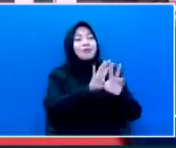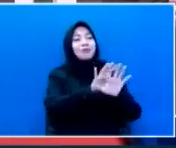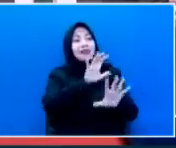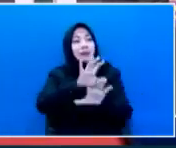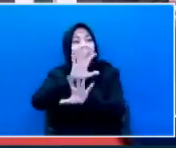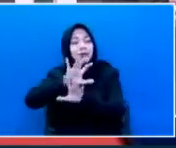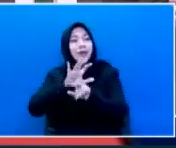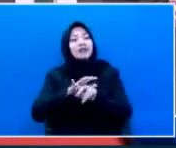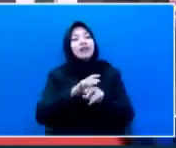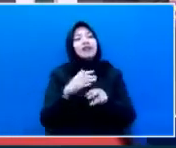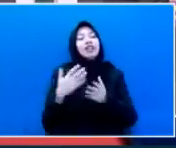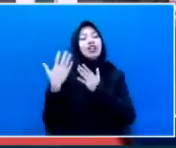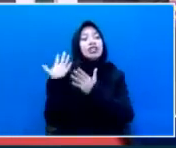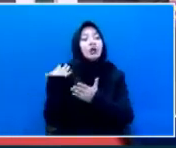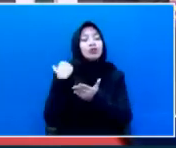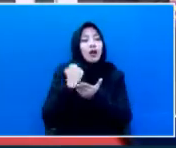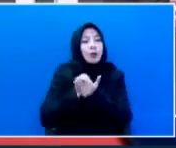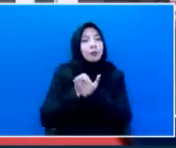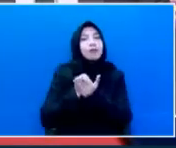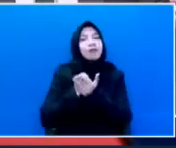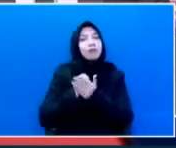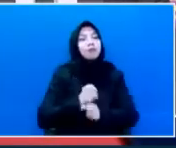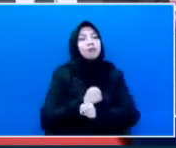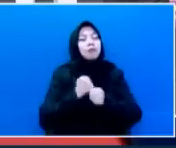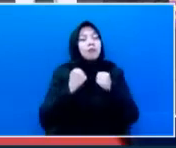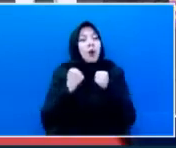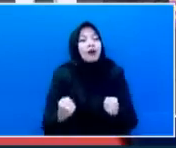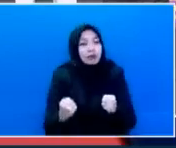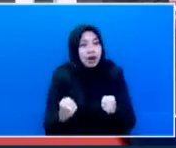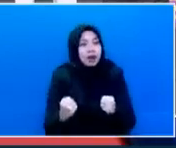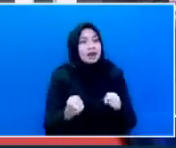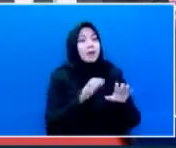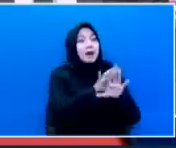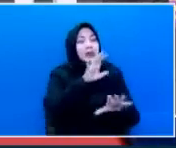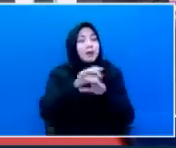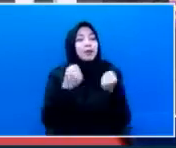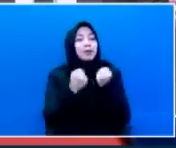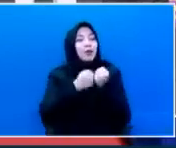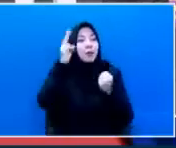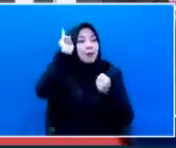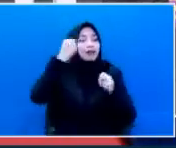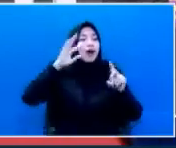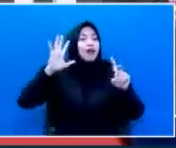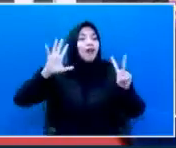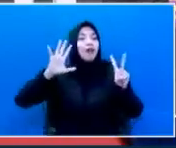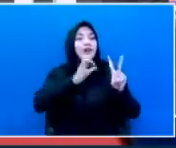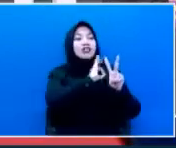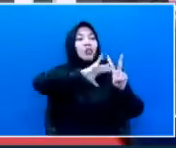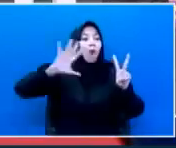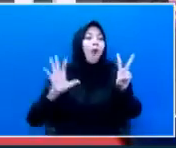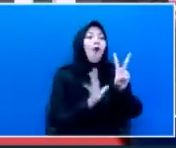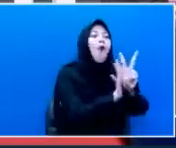mendapatkan mandat demokratik sebagai penguasa jadi partai pemerintah itu ngumpul semua he di belakang Presiden